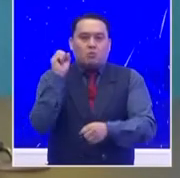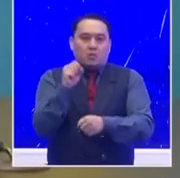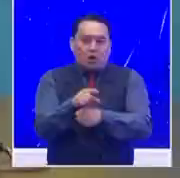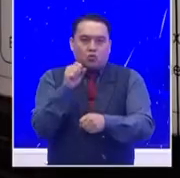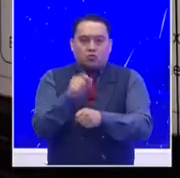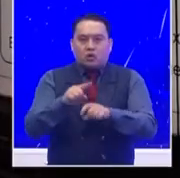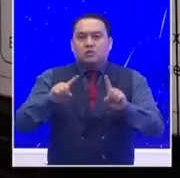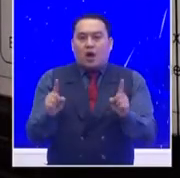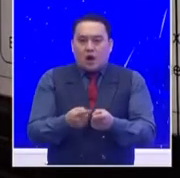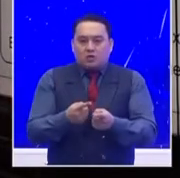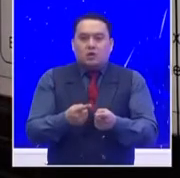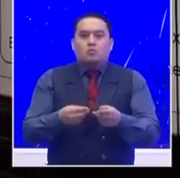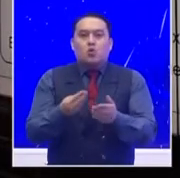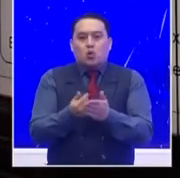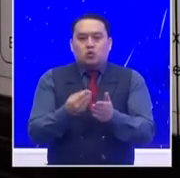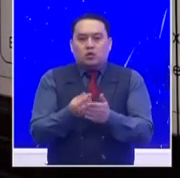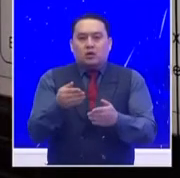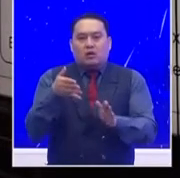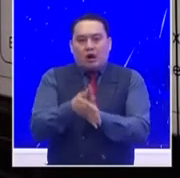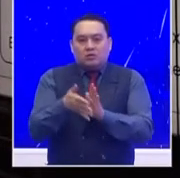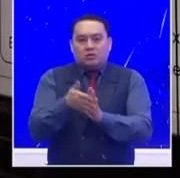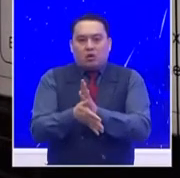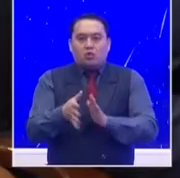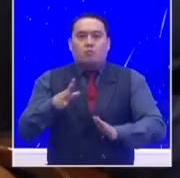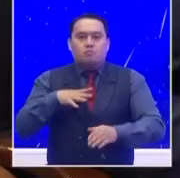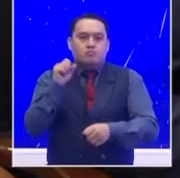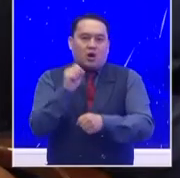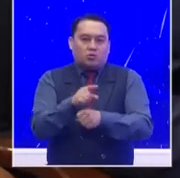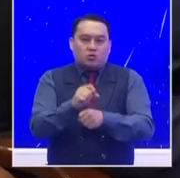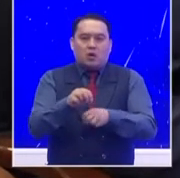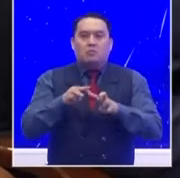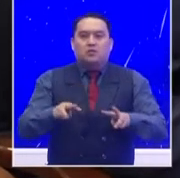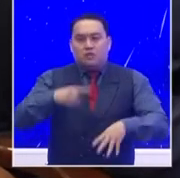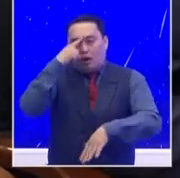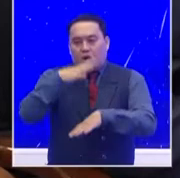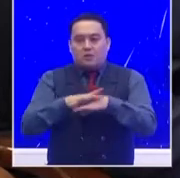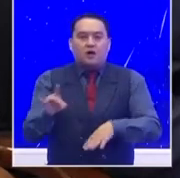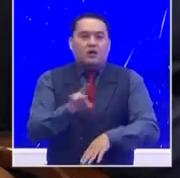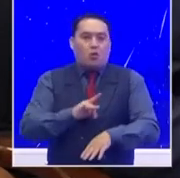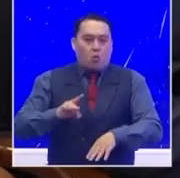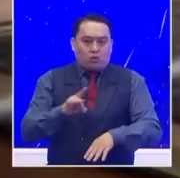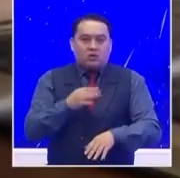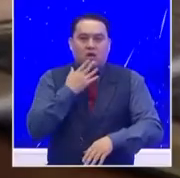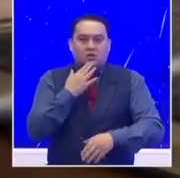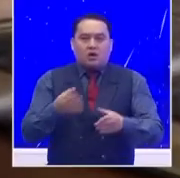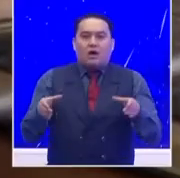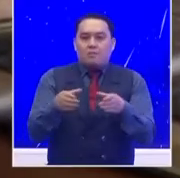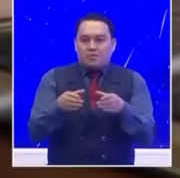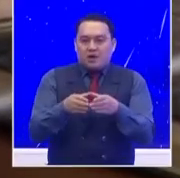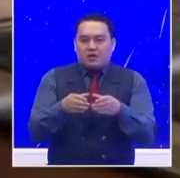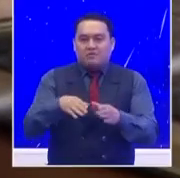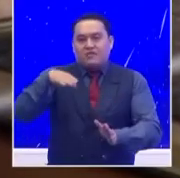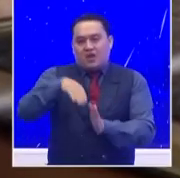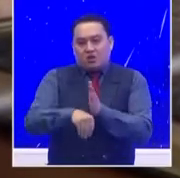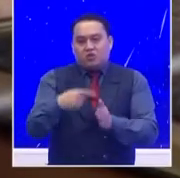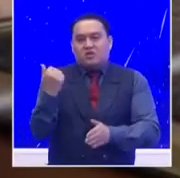сокращению непродуктивных бюджетных расходов аскар мамин поручил министрам акимом регионов и руководителям национальных компаний внести